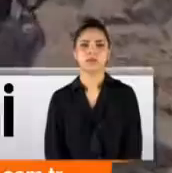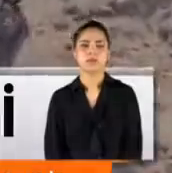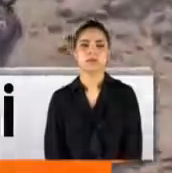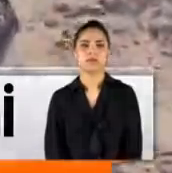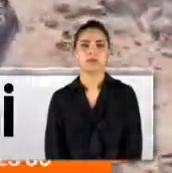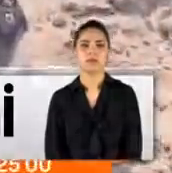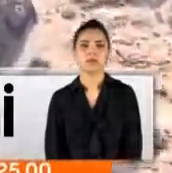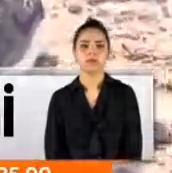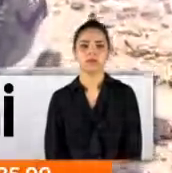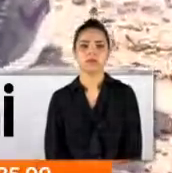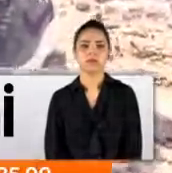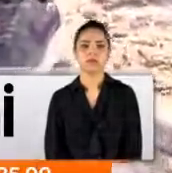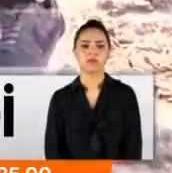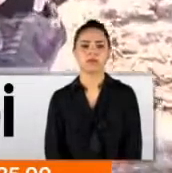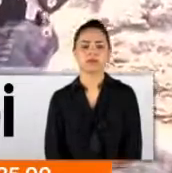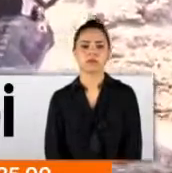kızım.